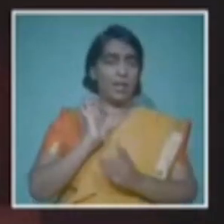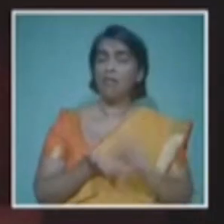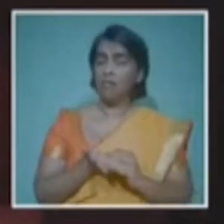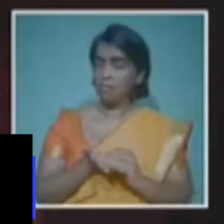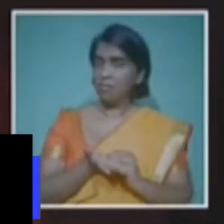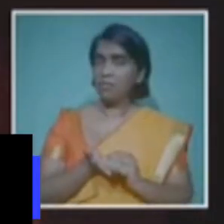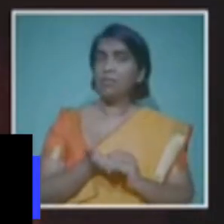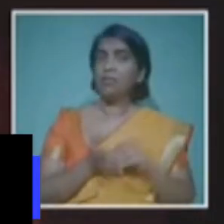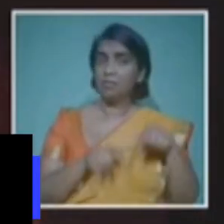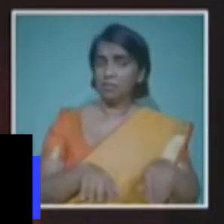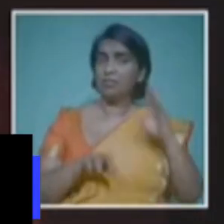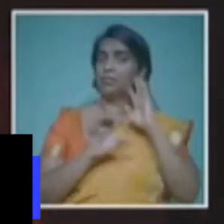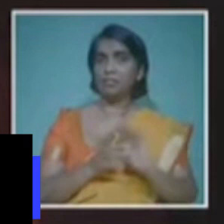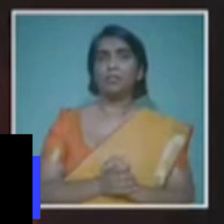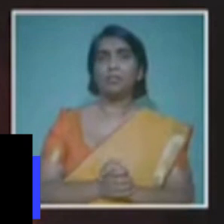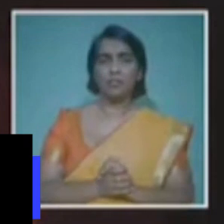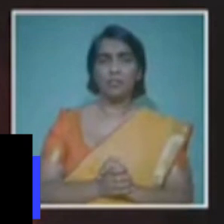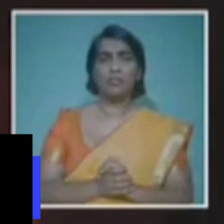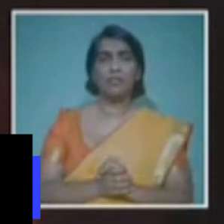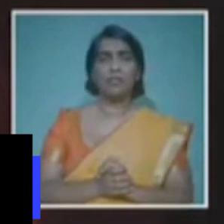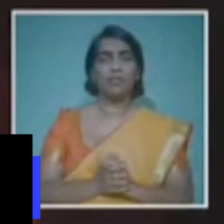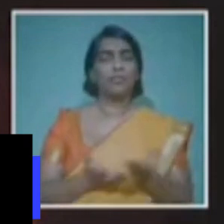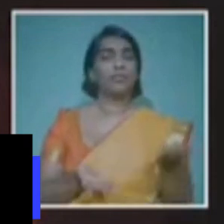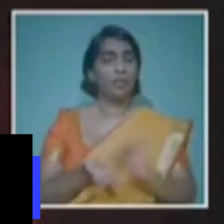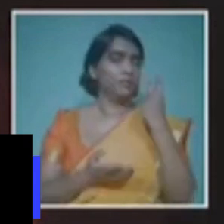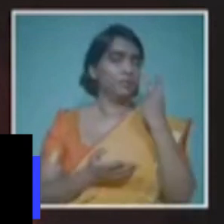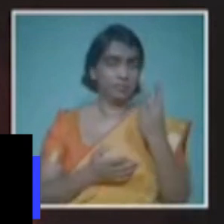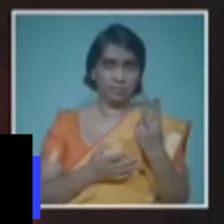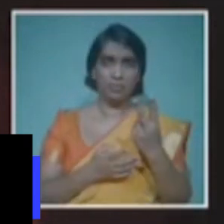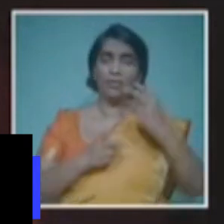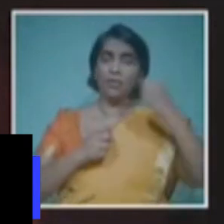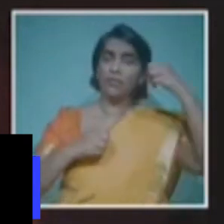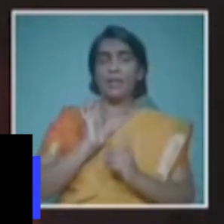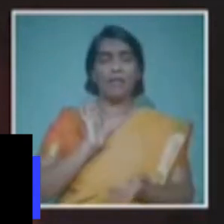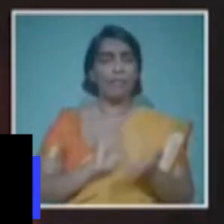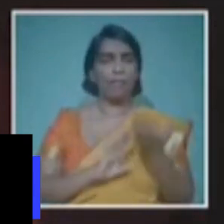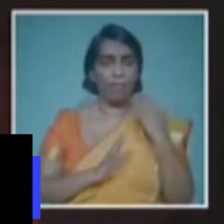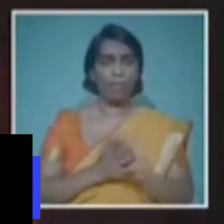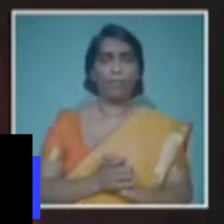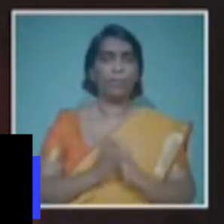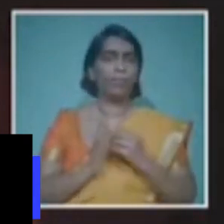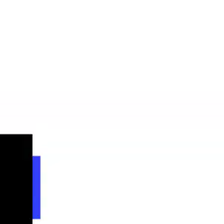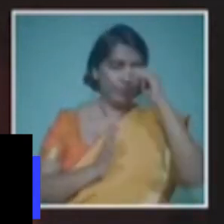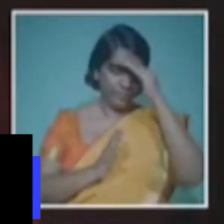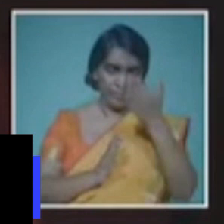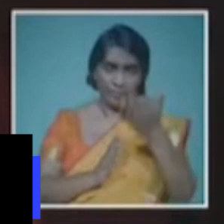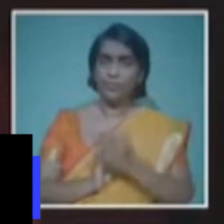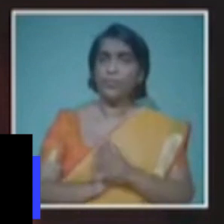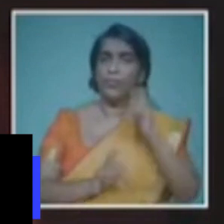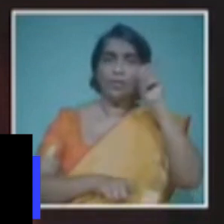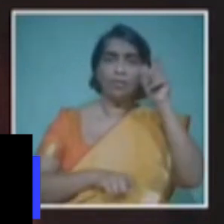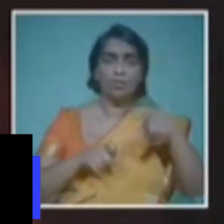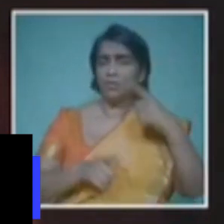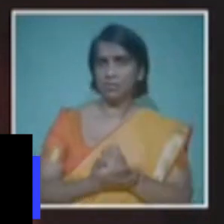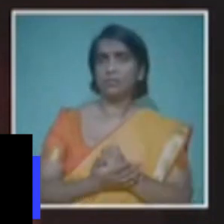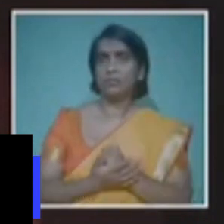දැන් ප්‍රකාශයට පත් කරලා තිබෙනවා. තව අවස්ථා දෙකකදී විදුලි බිල වැඩි වෙනවයි කියලා. ඉතින් අපි සභානායකතුමනි මිනිස්සුන්ට මේක